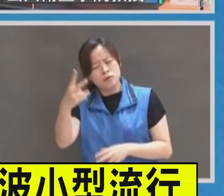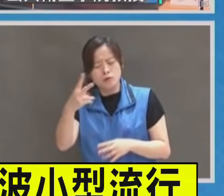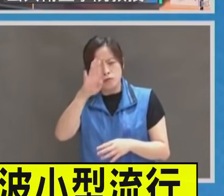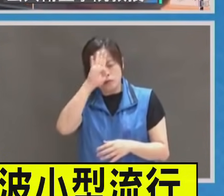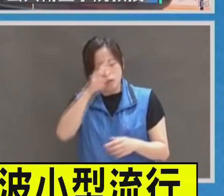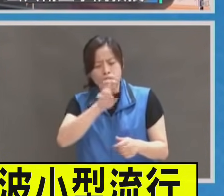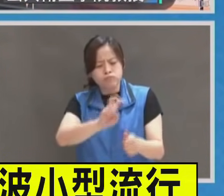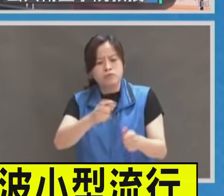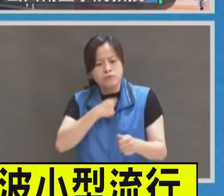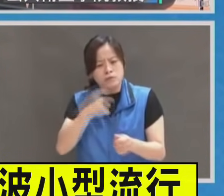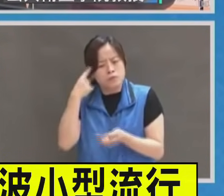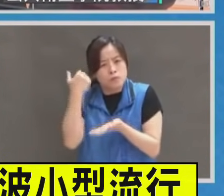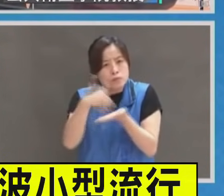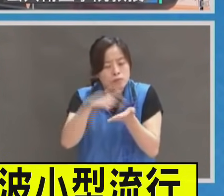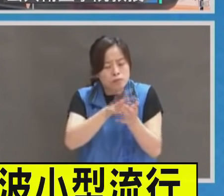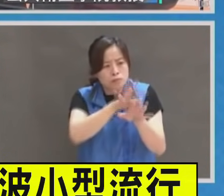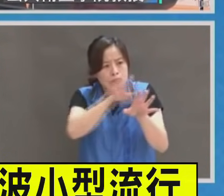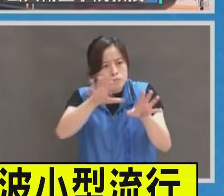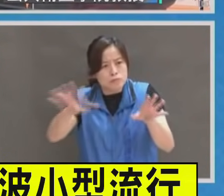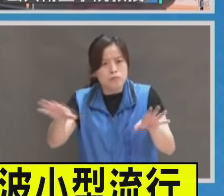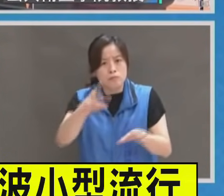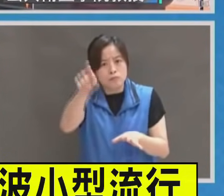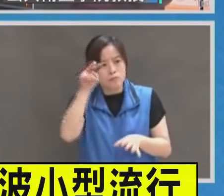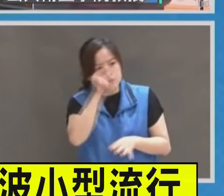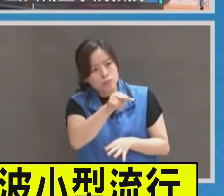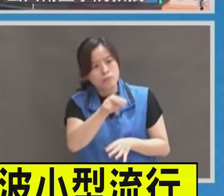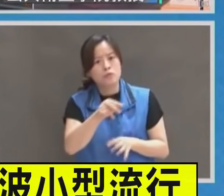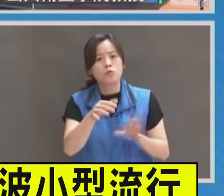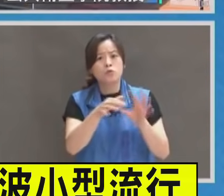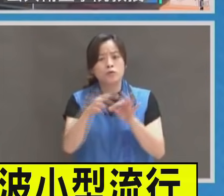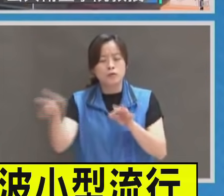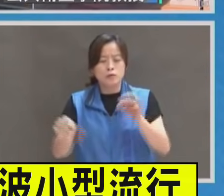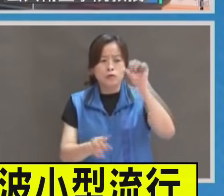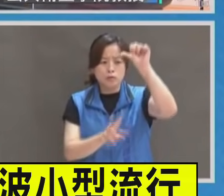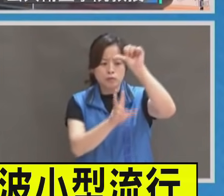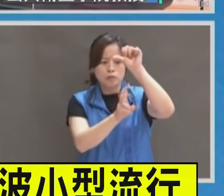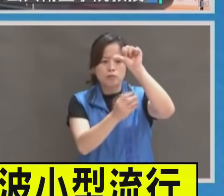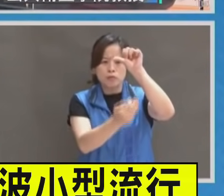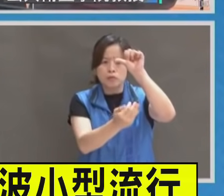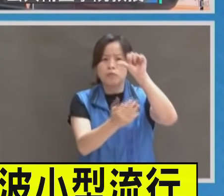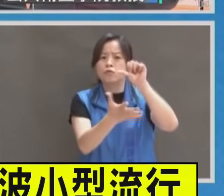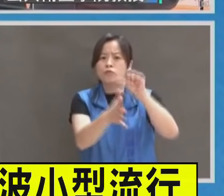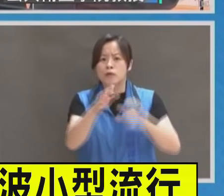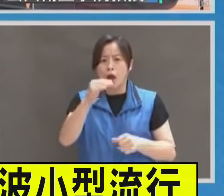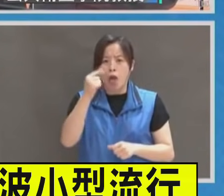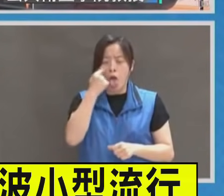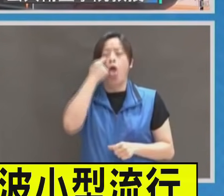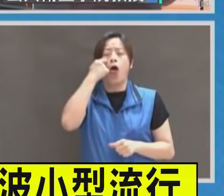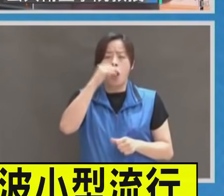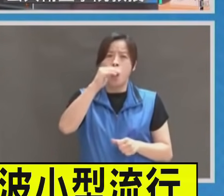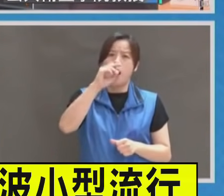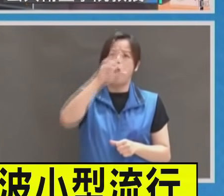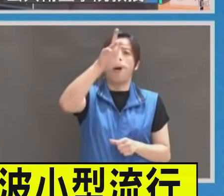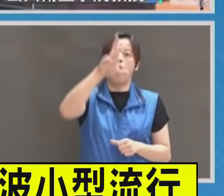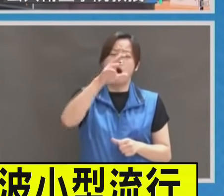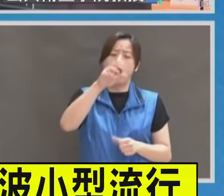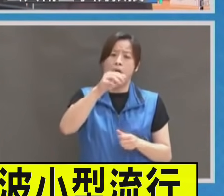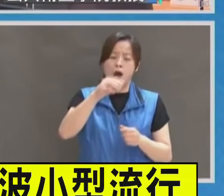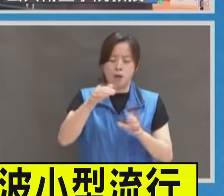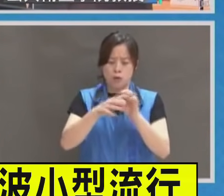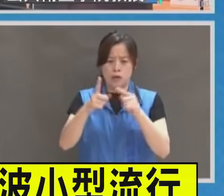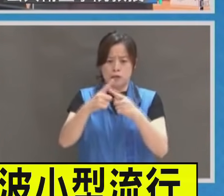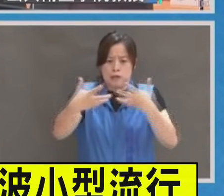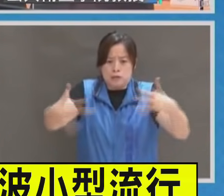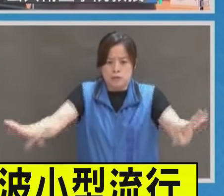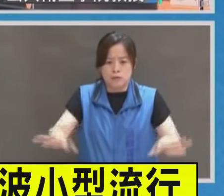候，我们的病房需求就会增加。那么病房需求一增加，因为病程不断的在往前进，我们的